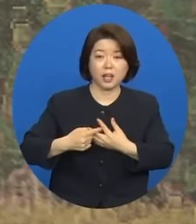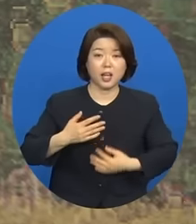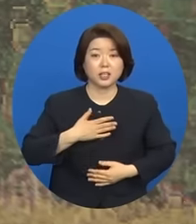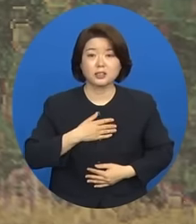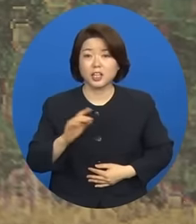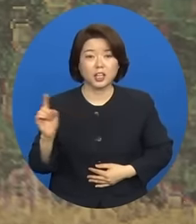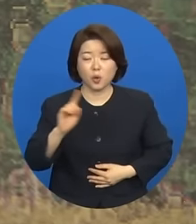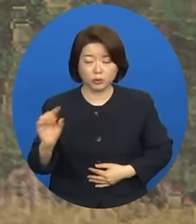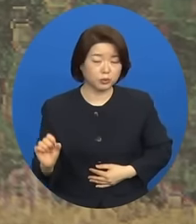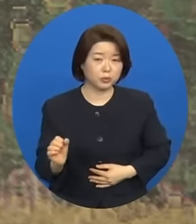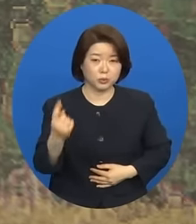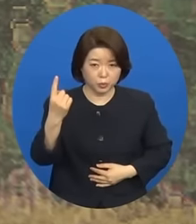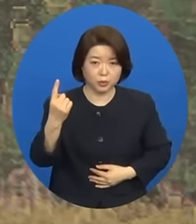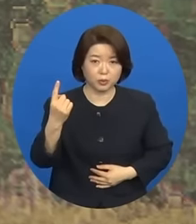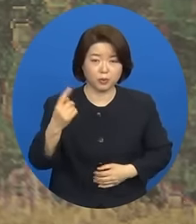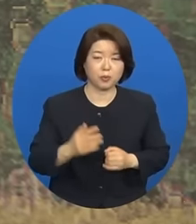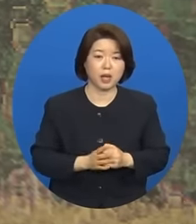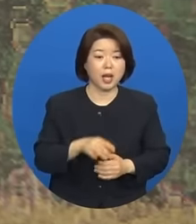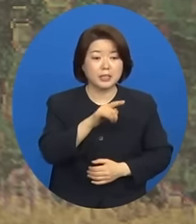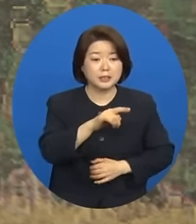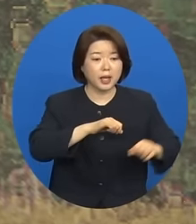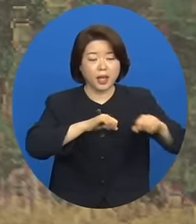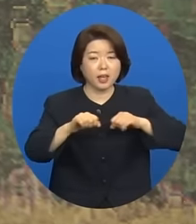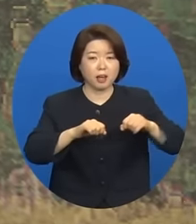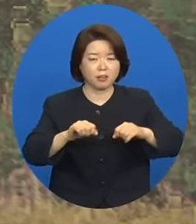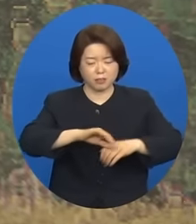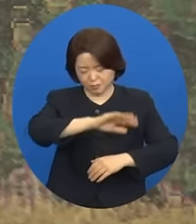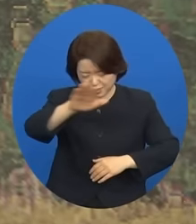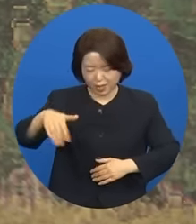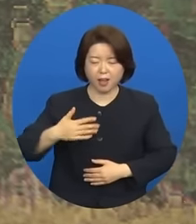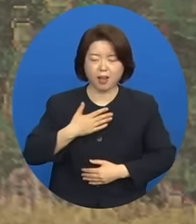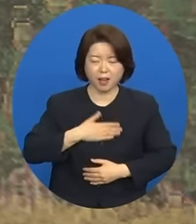어떤 동기로 한 것인지를 다 아시니까.